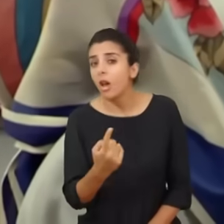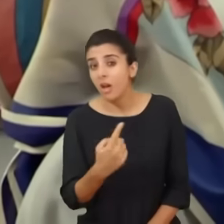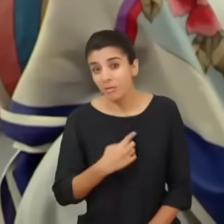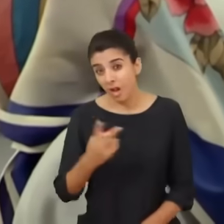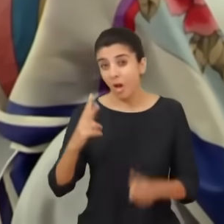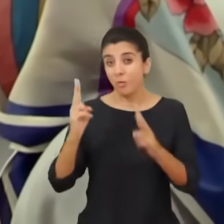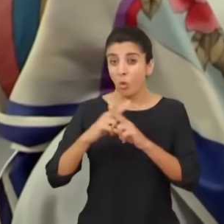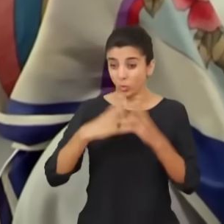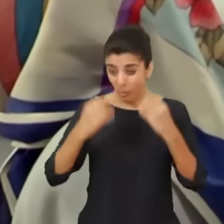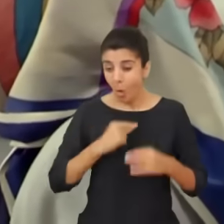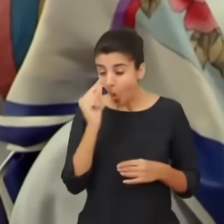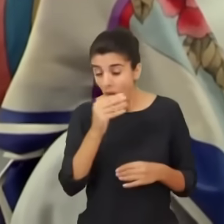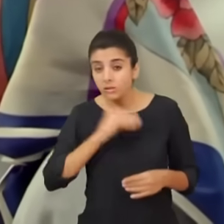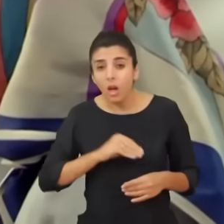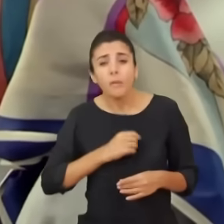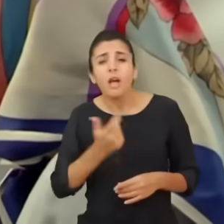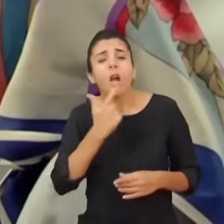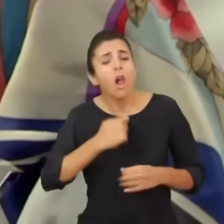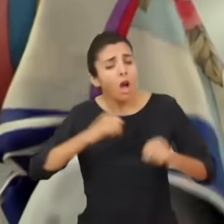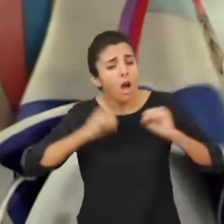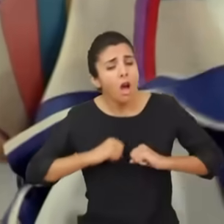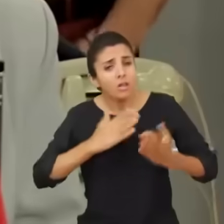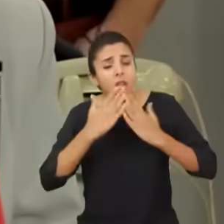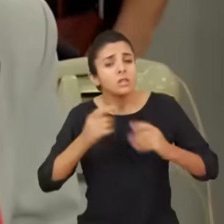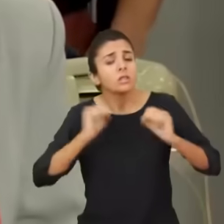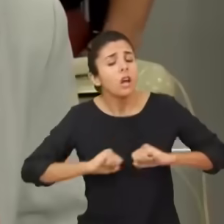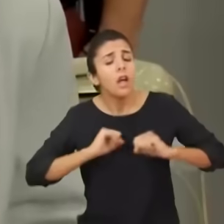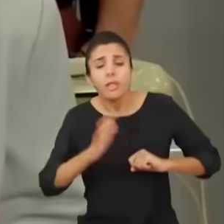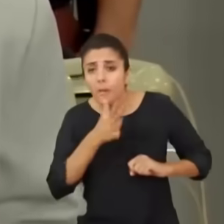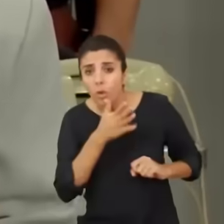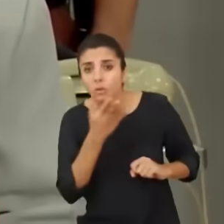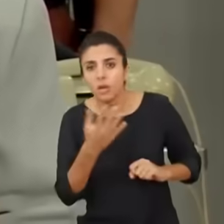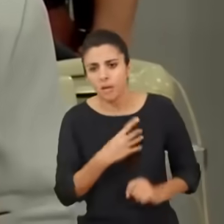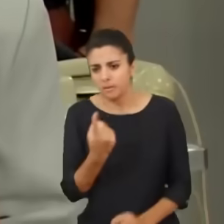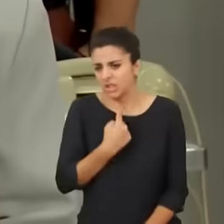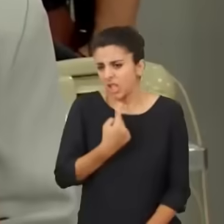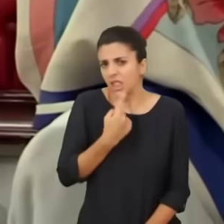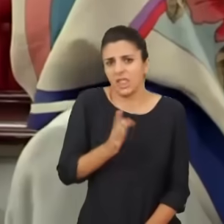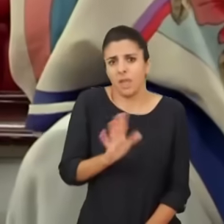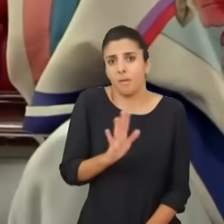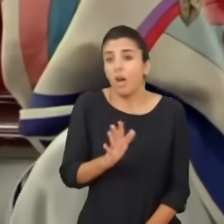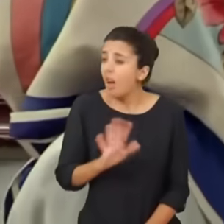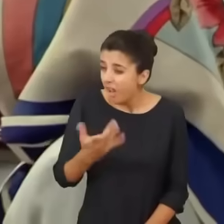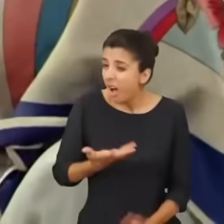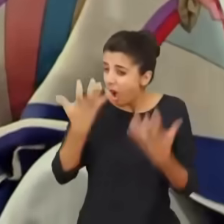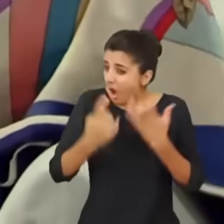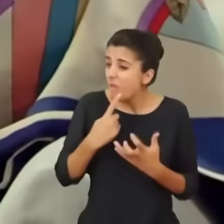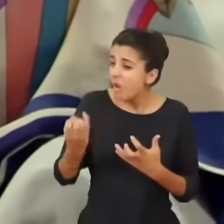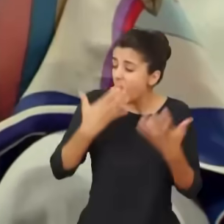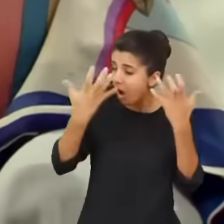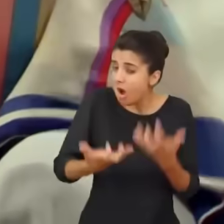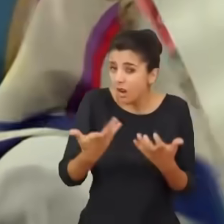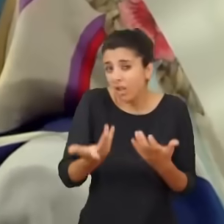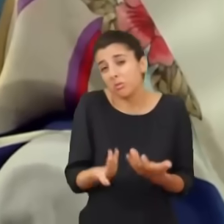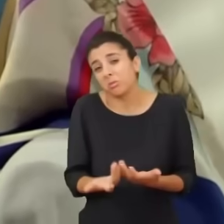olmak kolay mı zannediyorsun sen? Biz bunun için kaç sene okuduk, kaç sene çalıştık, haberin var mı? Bir şey demedik ki evladım. Daha ne diyeceksin teyze? Daha ne diyeceksin?